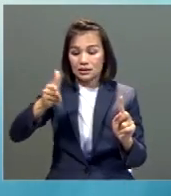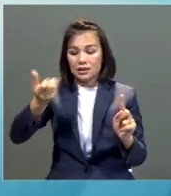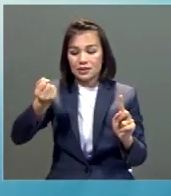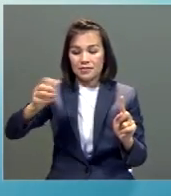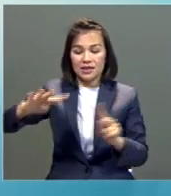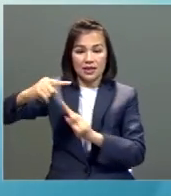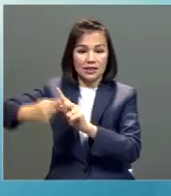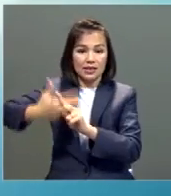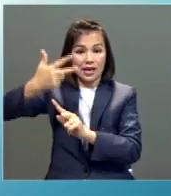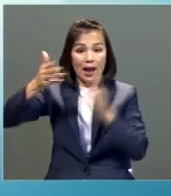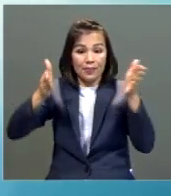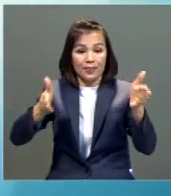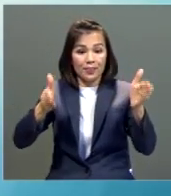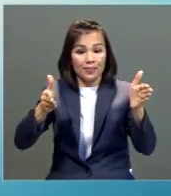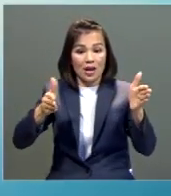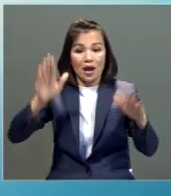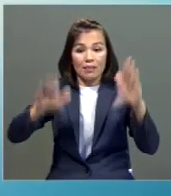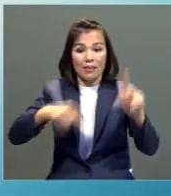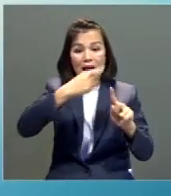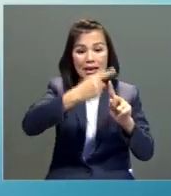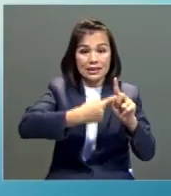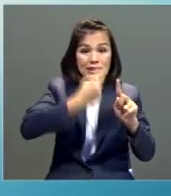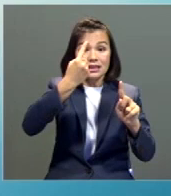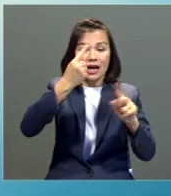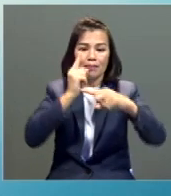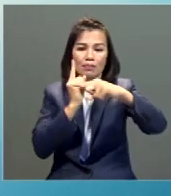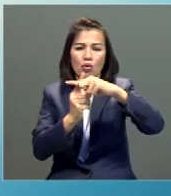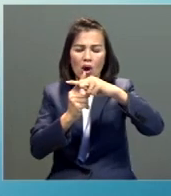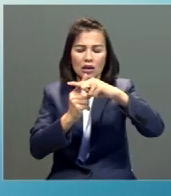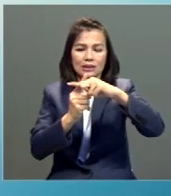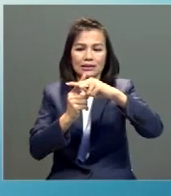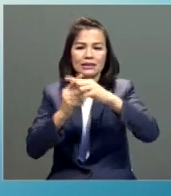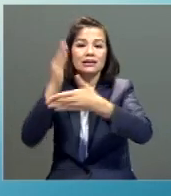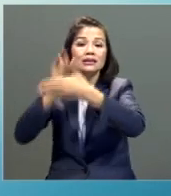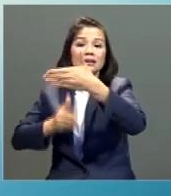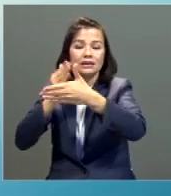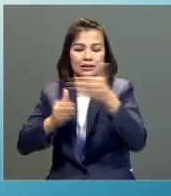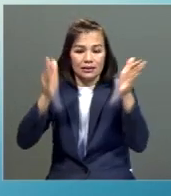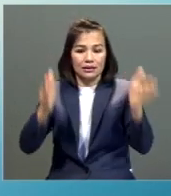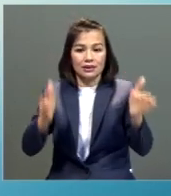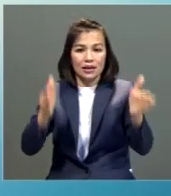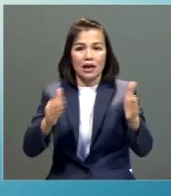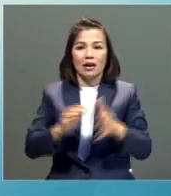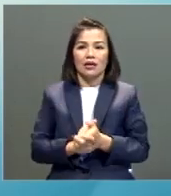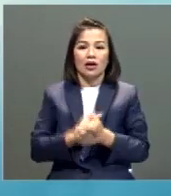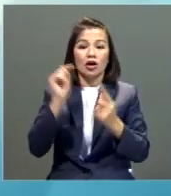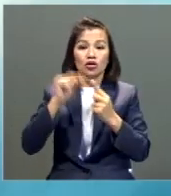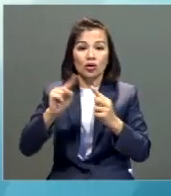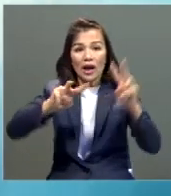ป็นช่วงๆขึ้นมานะครับก็คือประมาณเดือนครึ่งที่ผ่านมาเนี่ยเขาพล็อตเป็นกราฟออกมาว่าเรามีการไปตรวจห